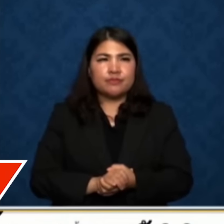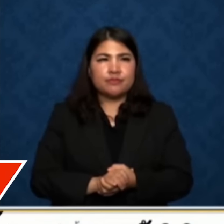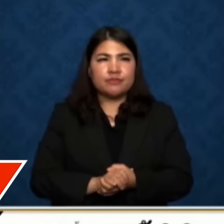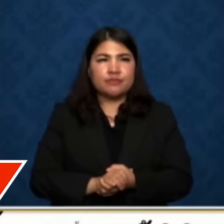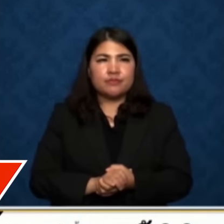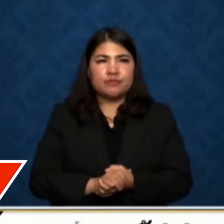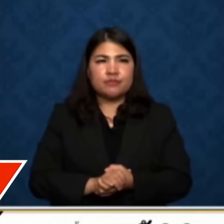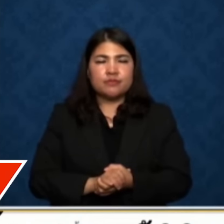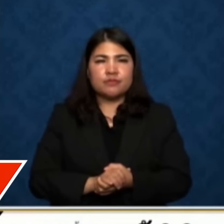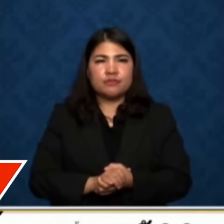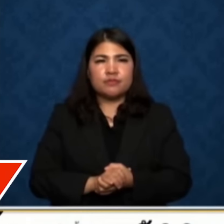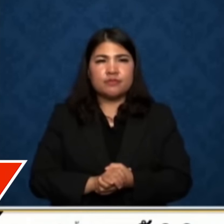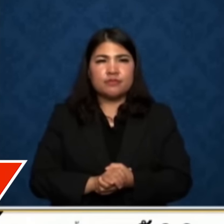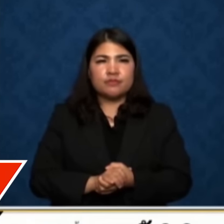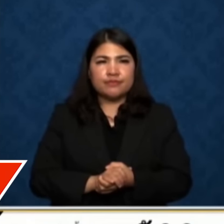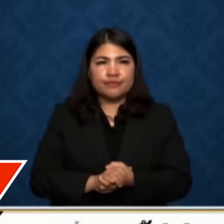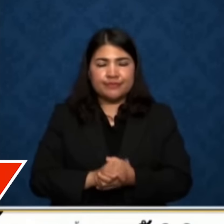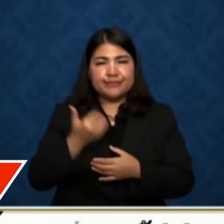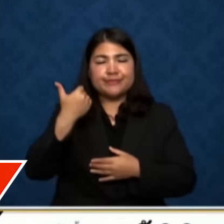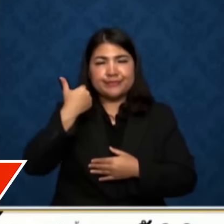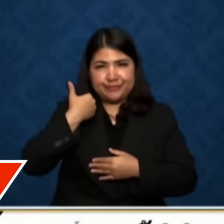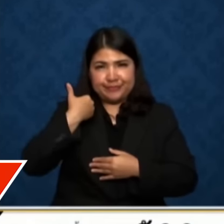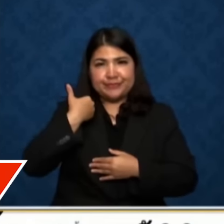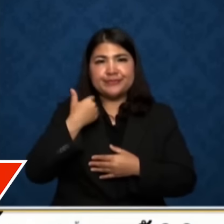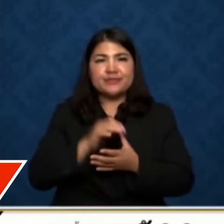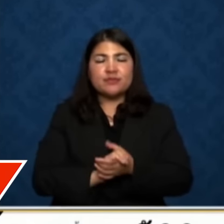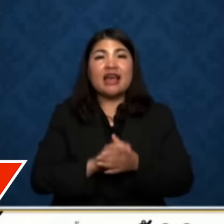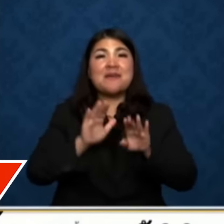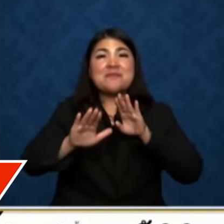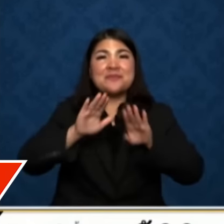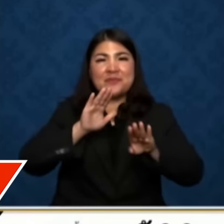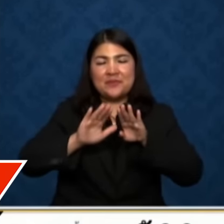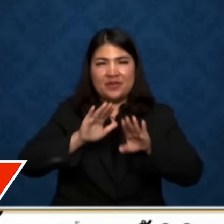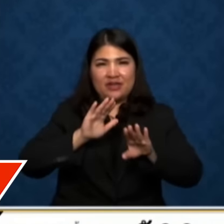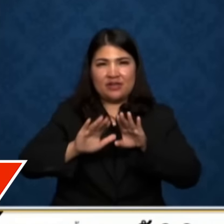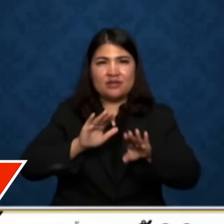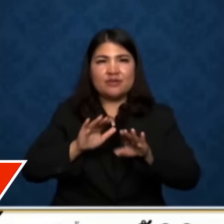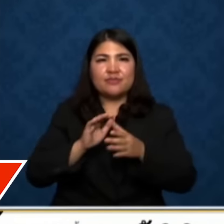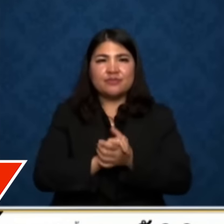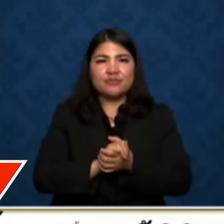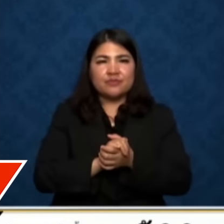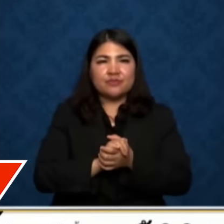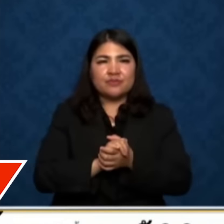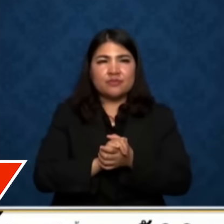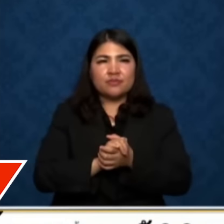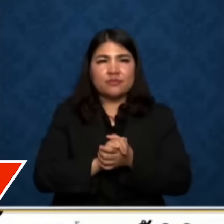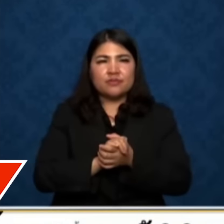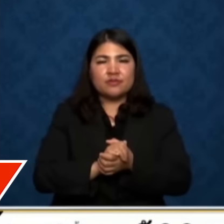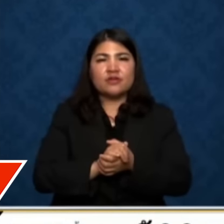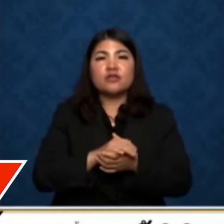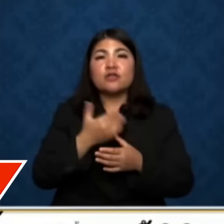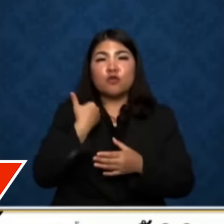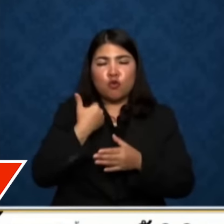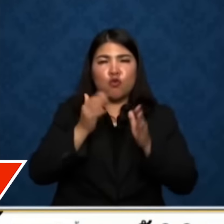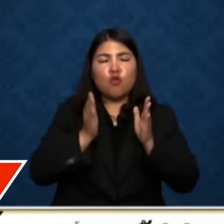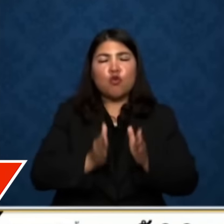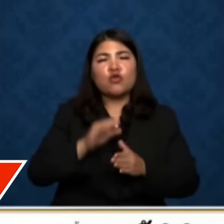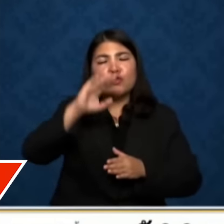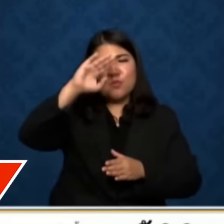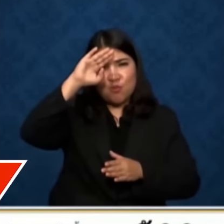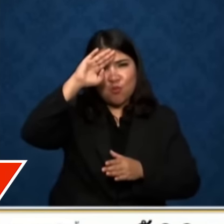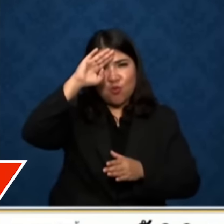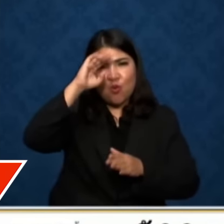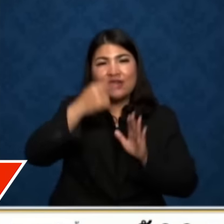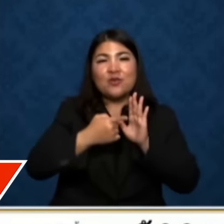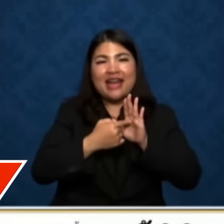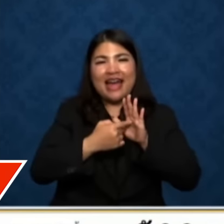อีกกรณีนึงครับอีกประเด็นนึงก็คือประเด็นที่มีการเปรียบเทียบกันในช่วงเวลาเดียวกันเลยด้วยนะครับกรณีของผู้ป่วยออ่างเนี่ยนะครับเกิ